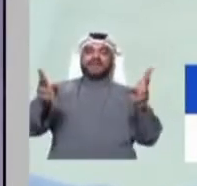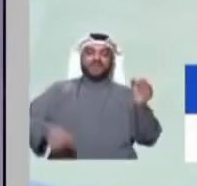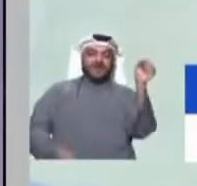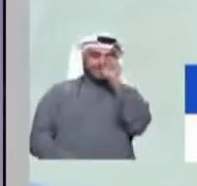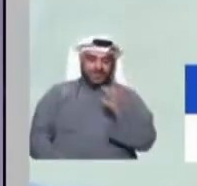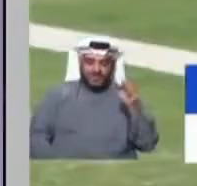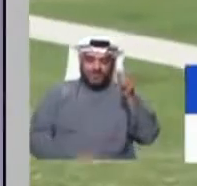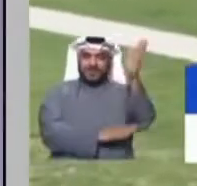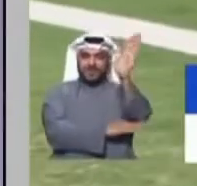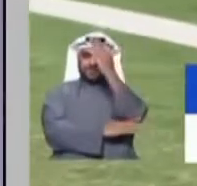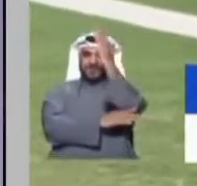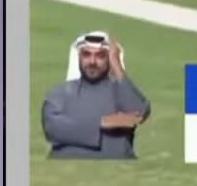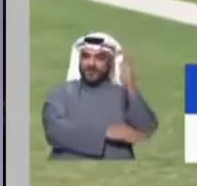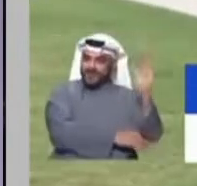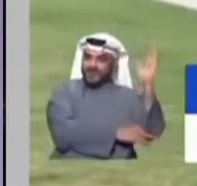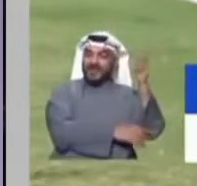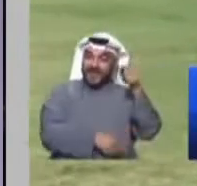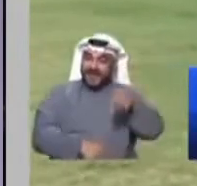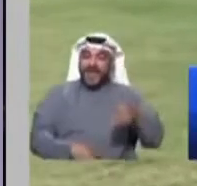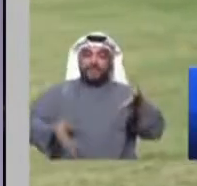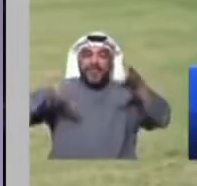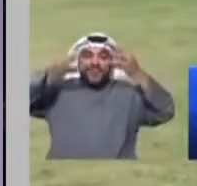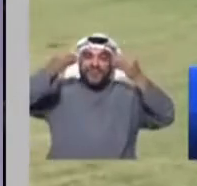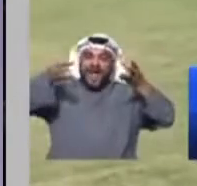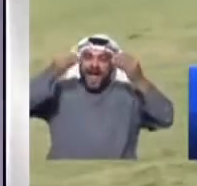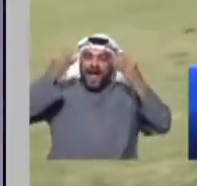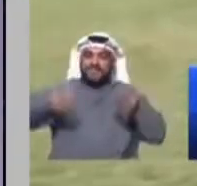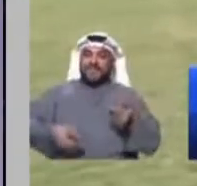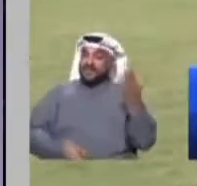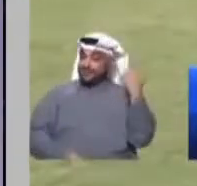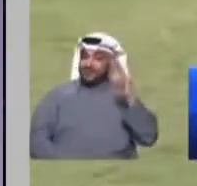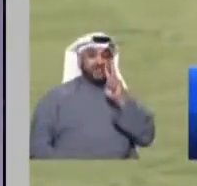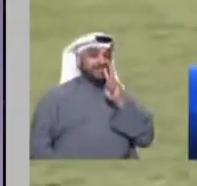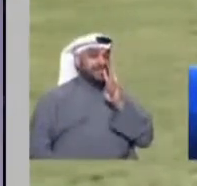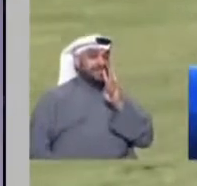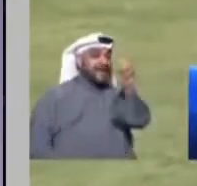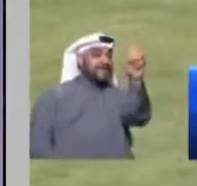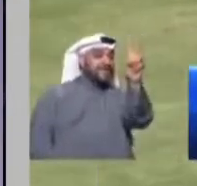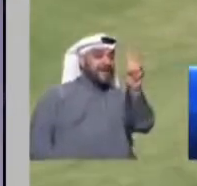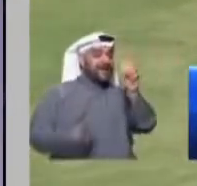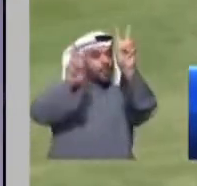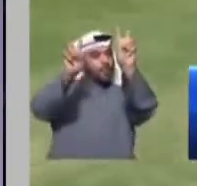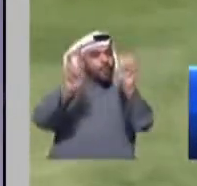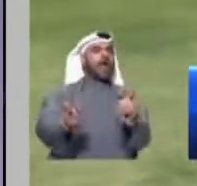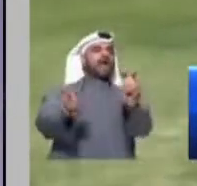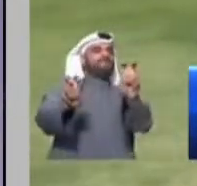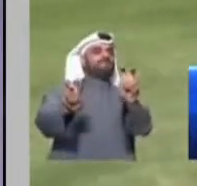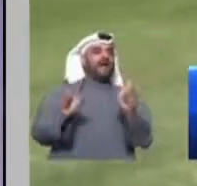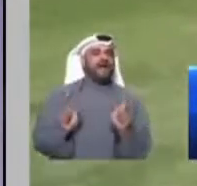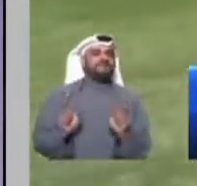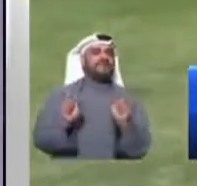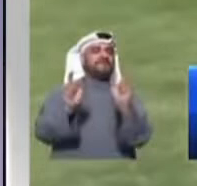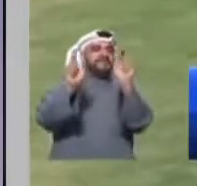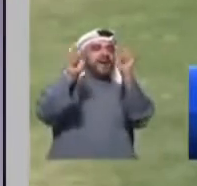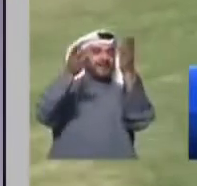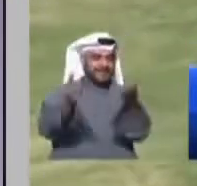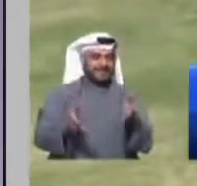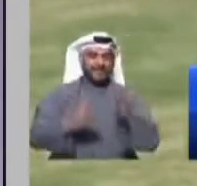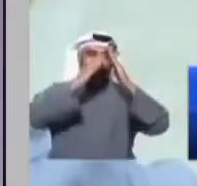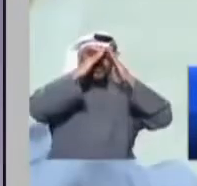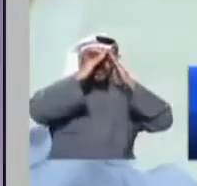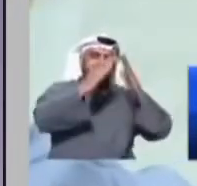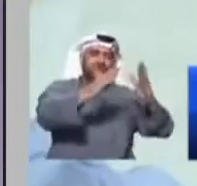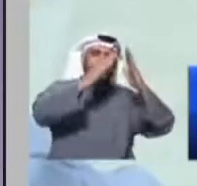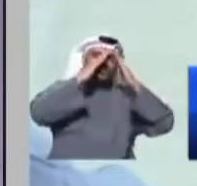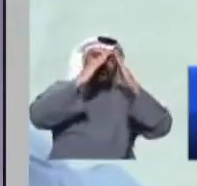اللي تعودنا عليها دائما، وهذه أتت بعد بداية انحسار جائحة كورونا. احنا أمانة نشكر الإخوان القائمين على